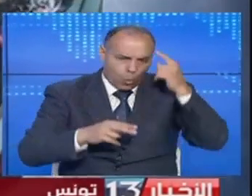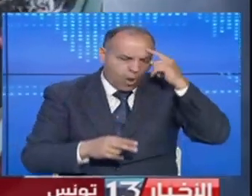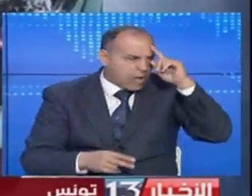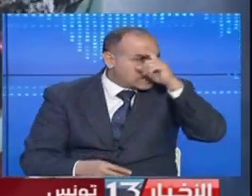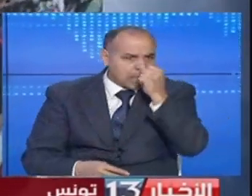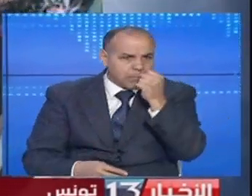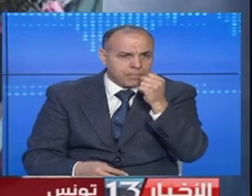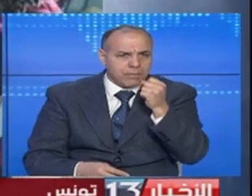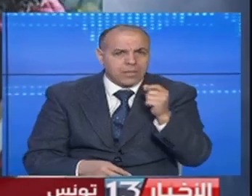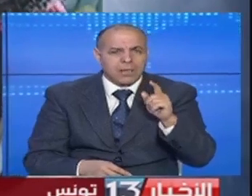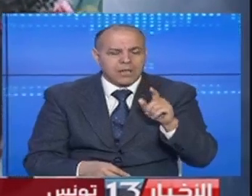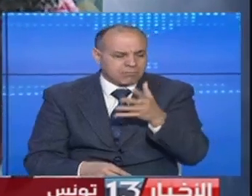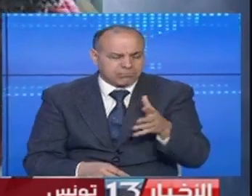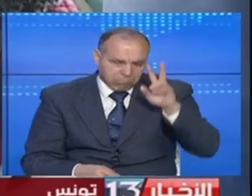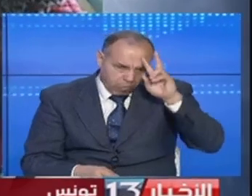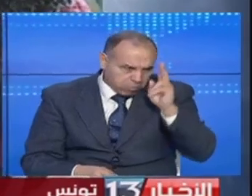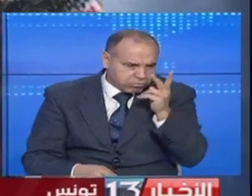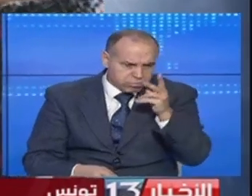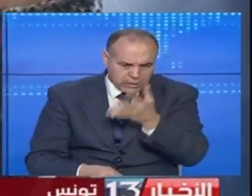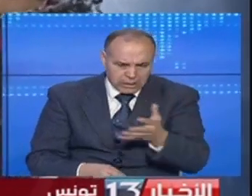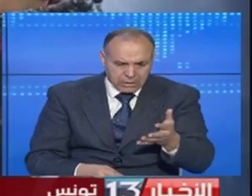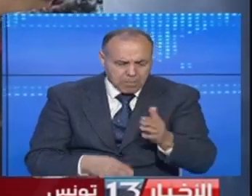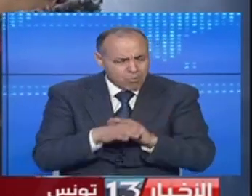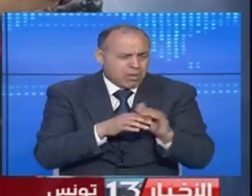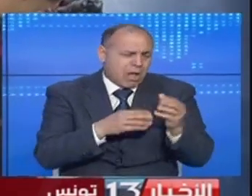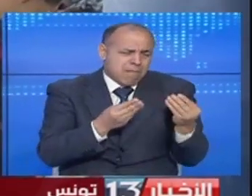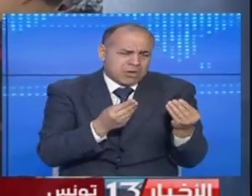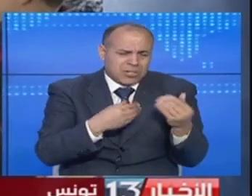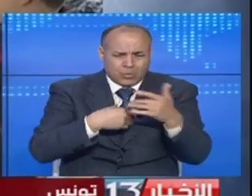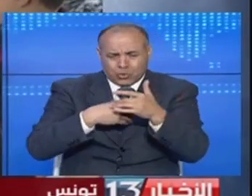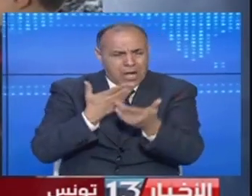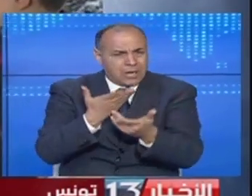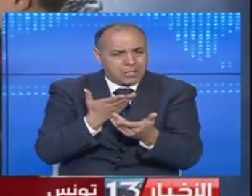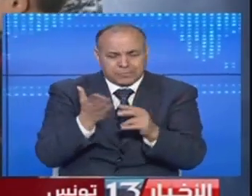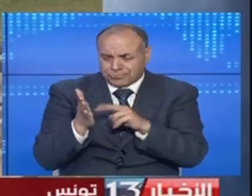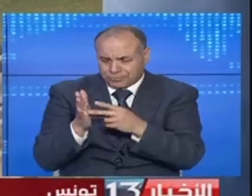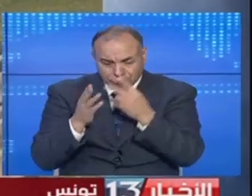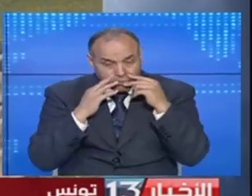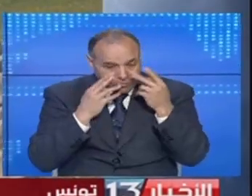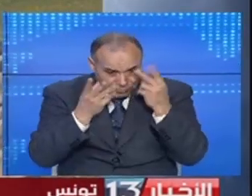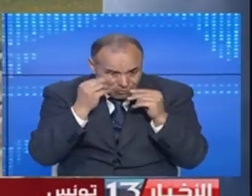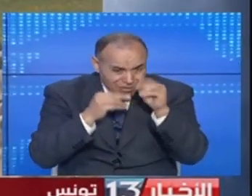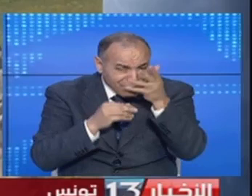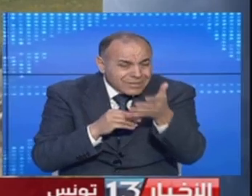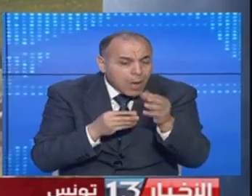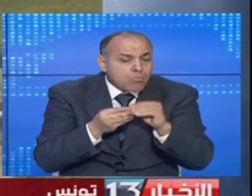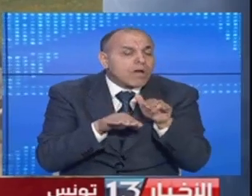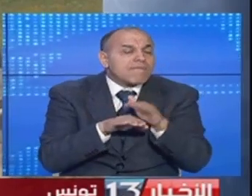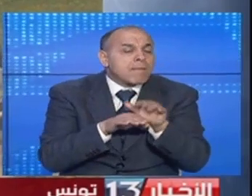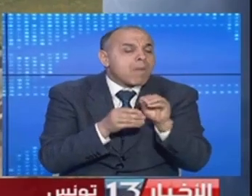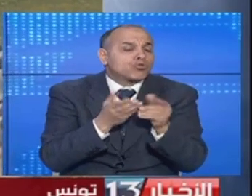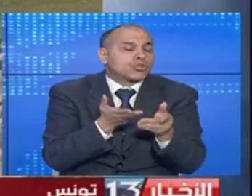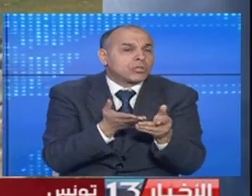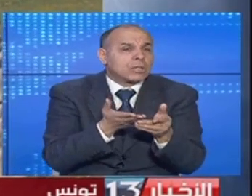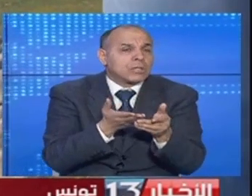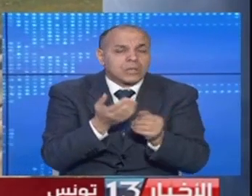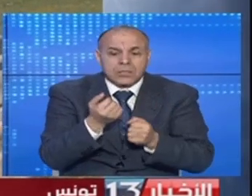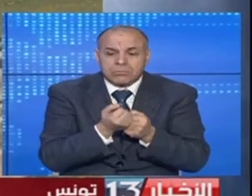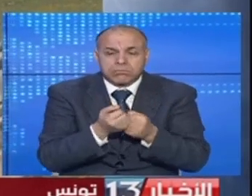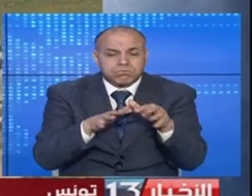تصرفات مختلفه بفعل عوامل التاثيرات التكنولوجيا التي قد تكون مجالا ودافعا